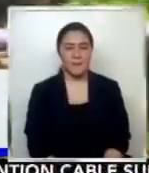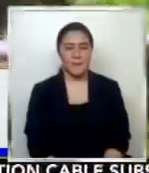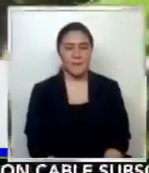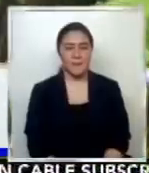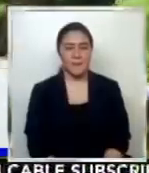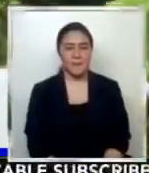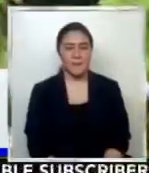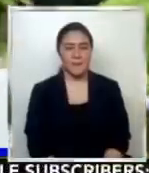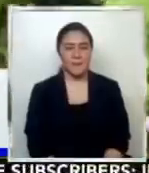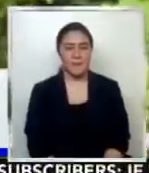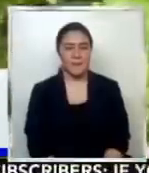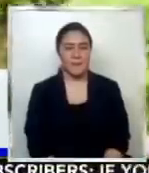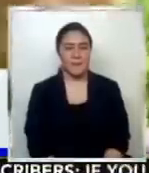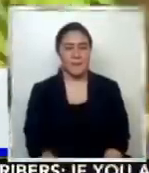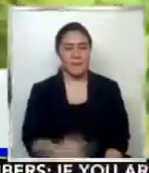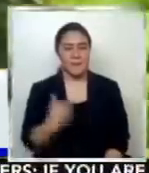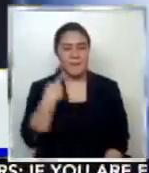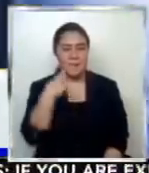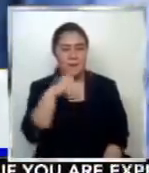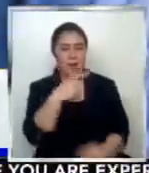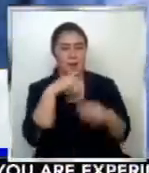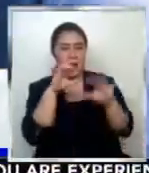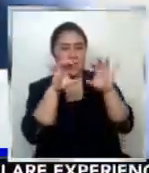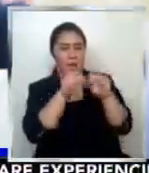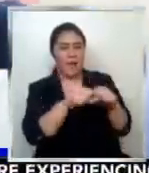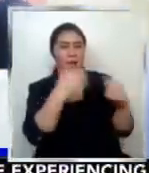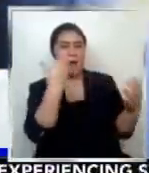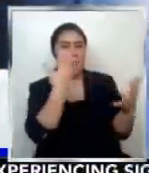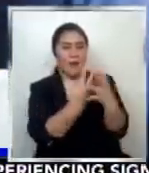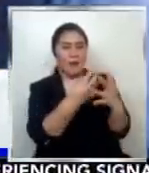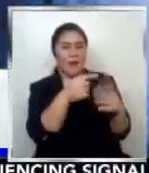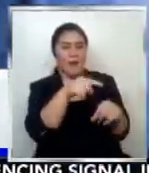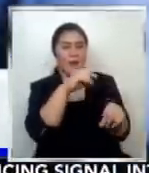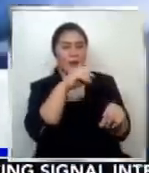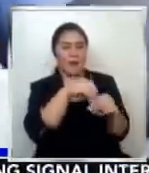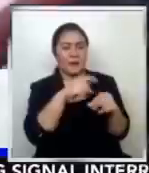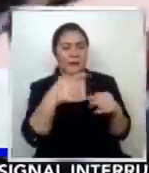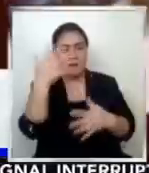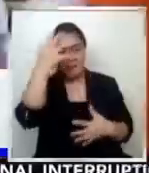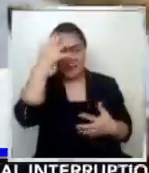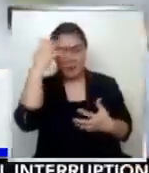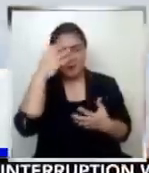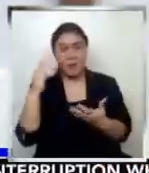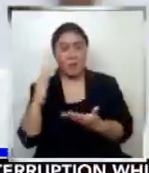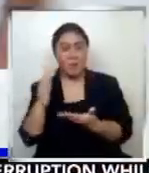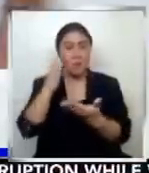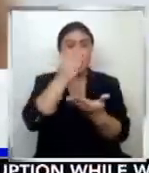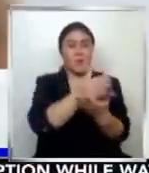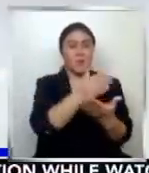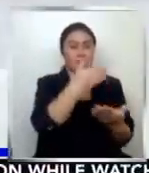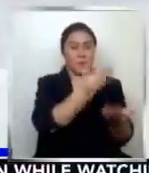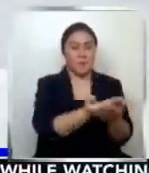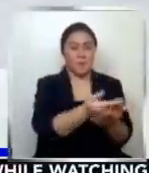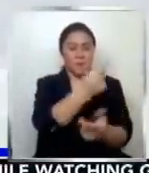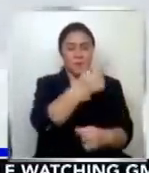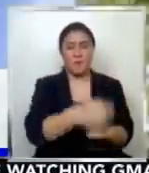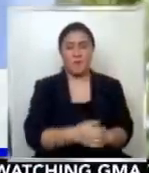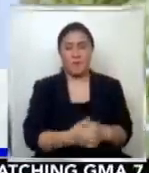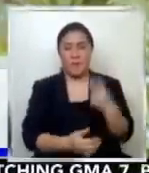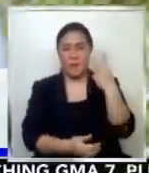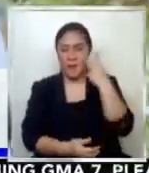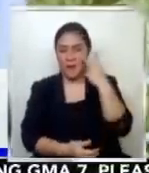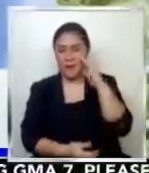May na-trap ulit na unggoy. Dali-dali kaming pupunta ngayon doon. Ayun, ayun! Oh my God! Nakita